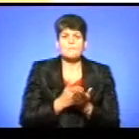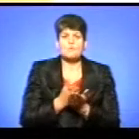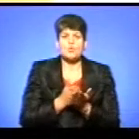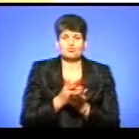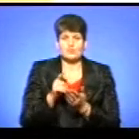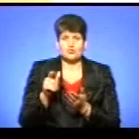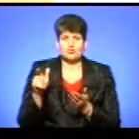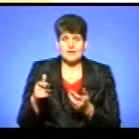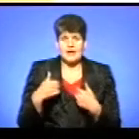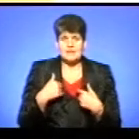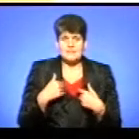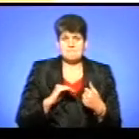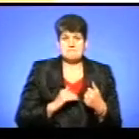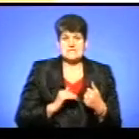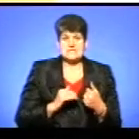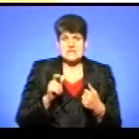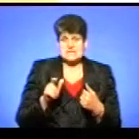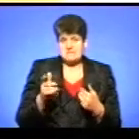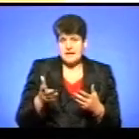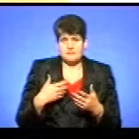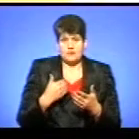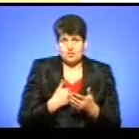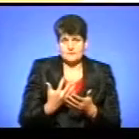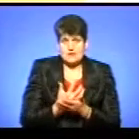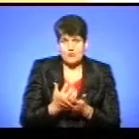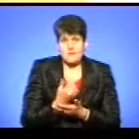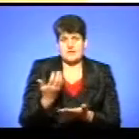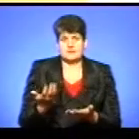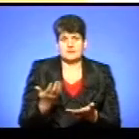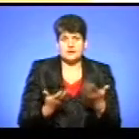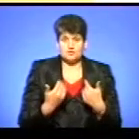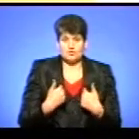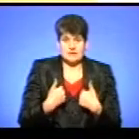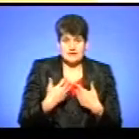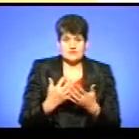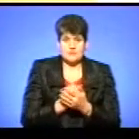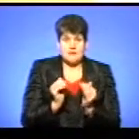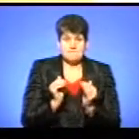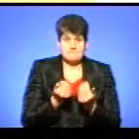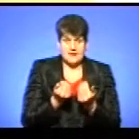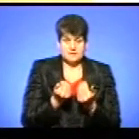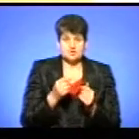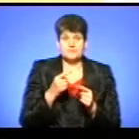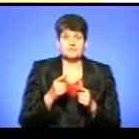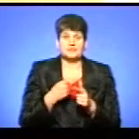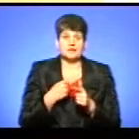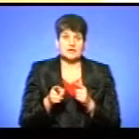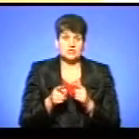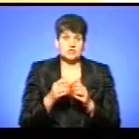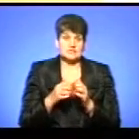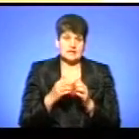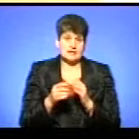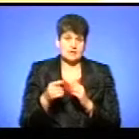людям, але, звичайно, ми бізнесмени, ми також хочемо щось заробити, так? Якщо я заробляю менше, ніж середньостатичний